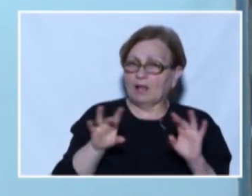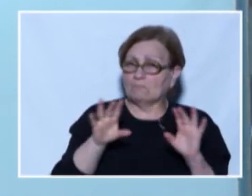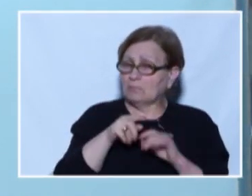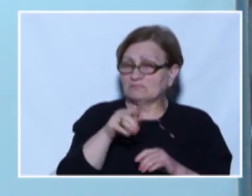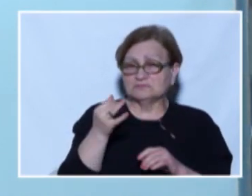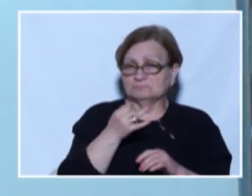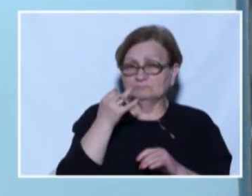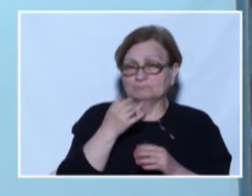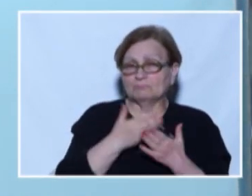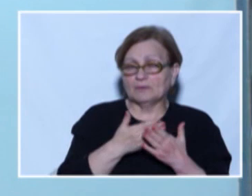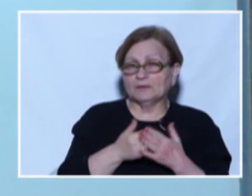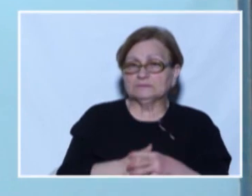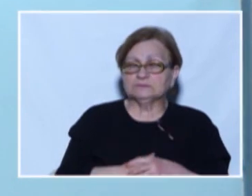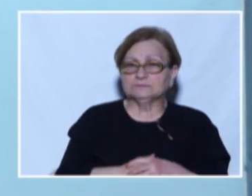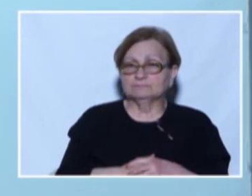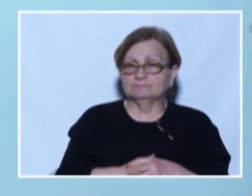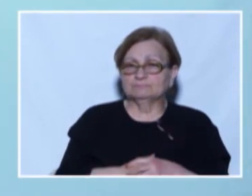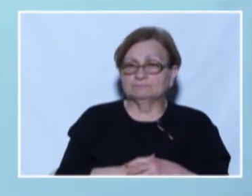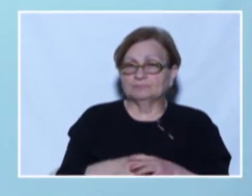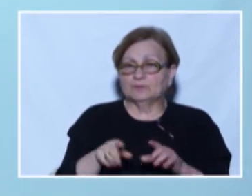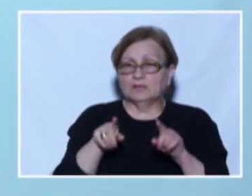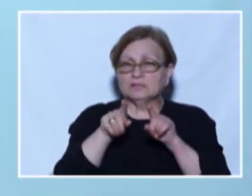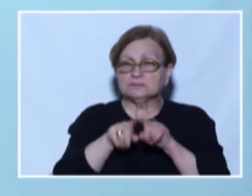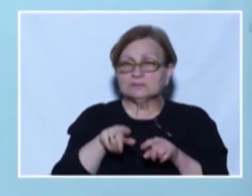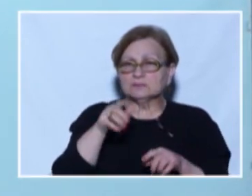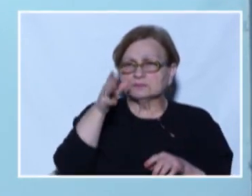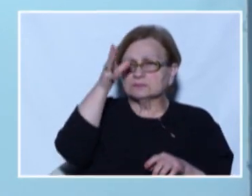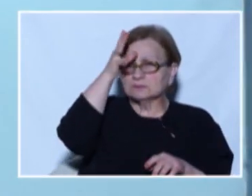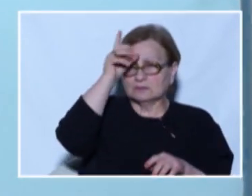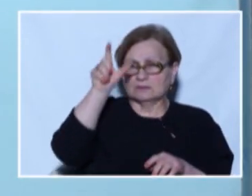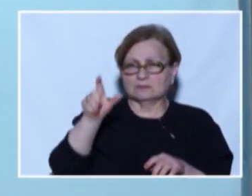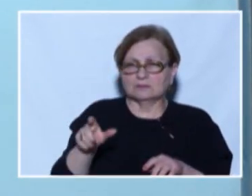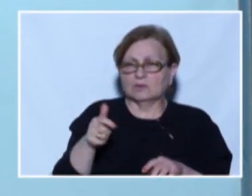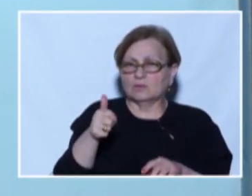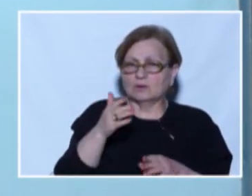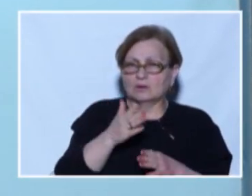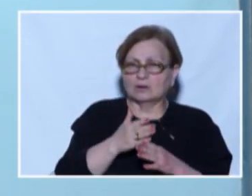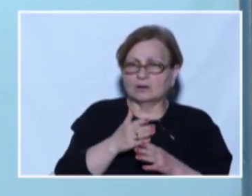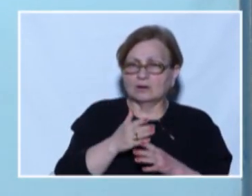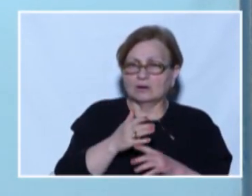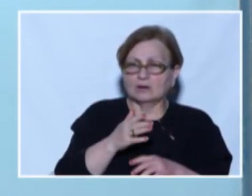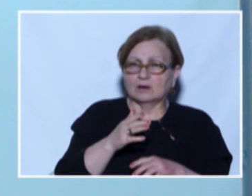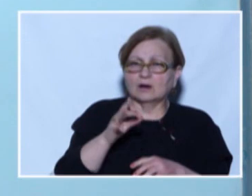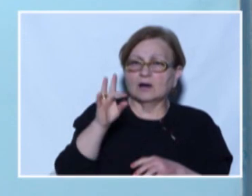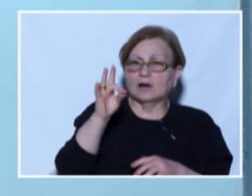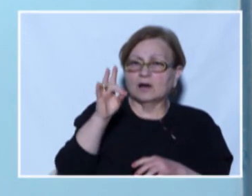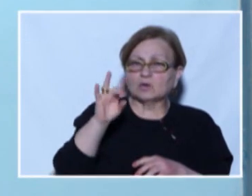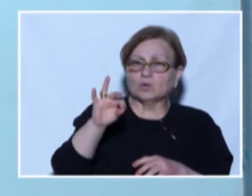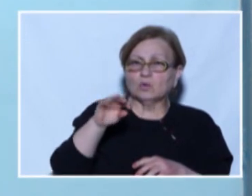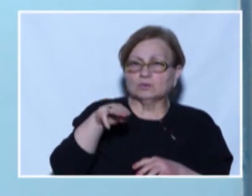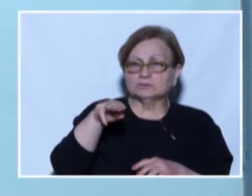ეს. მაგალითად, ისეთი დიდი მოაზროვნე, როგორიც არის ერაზმ